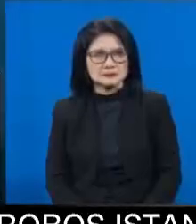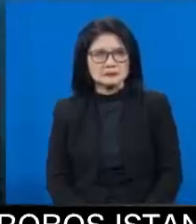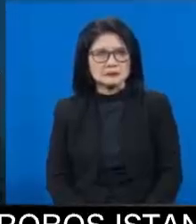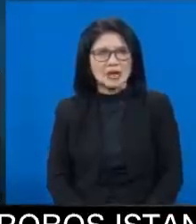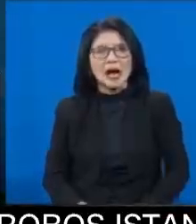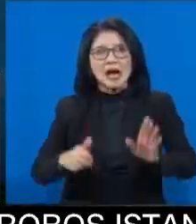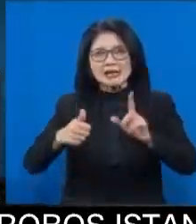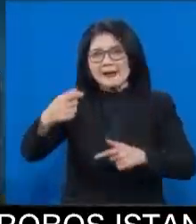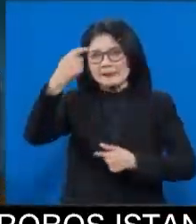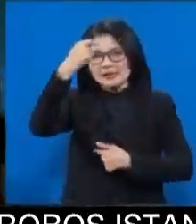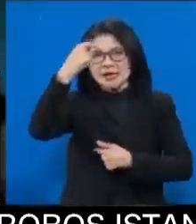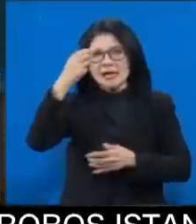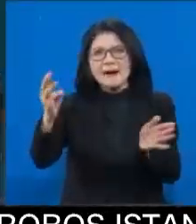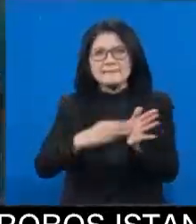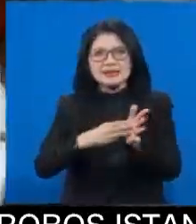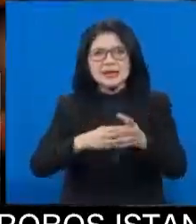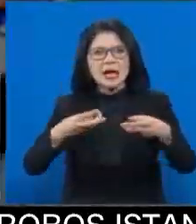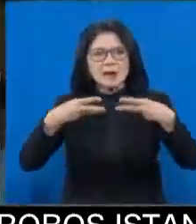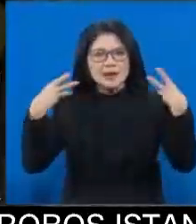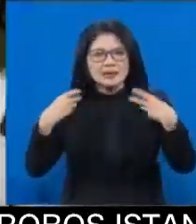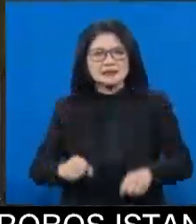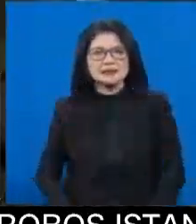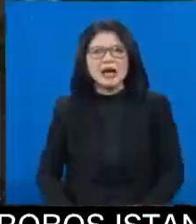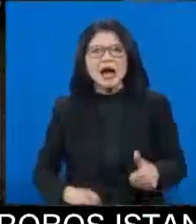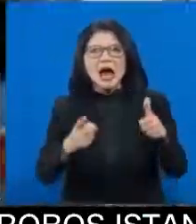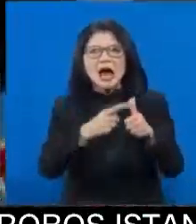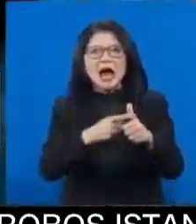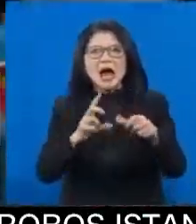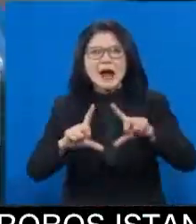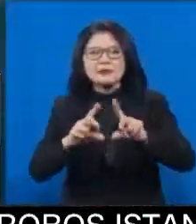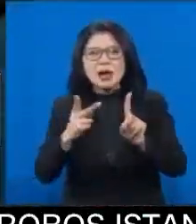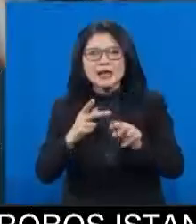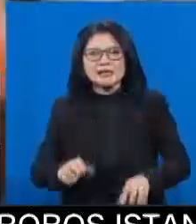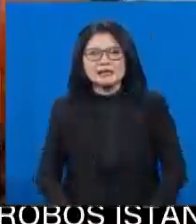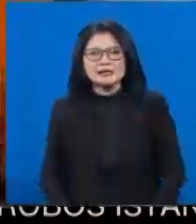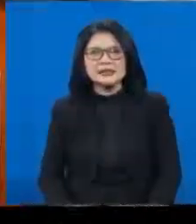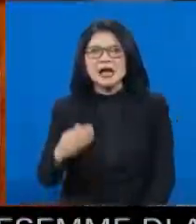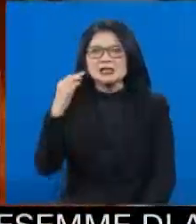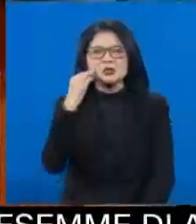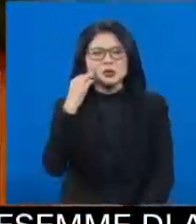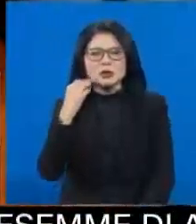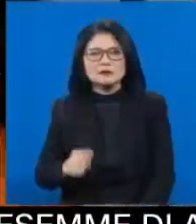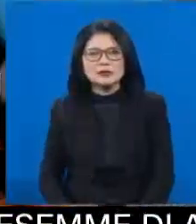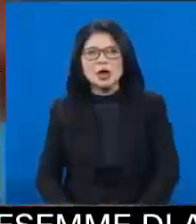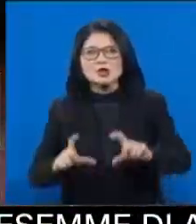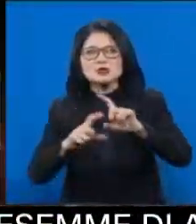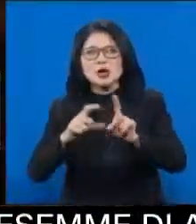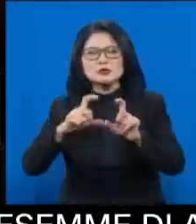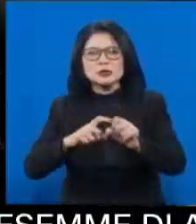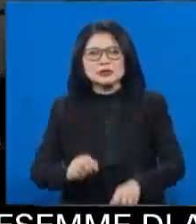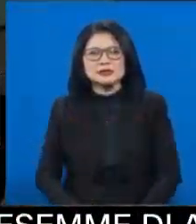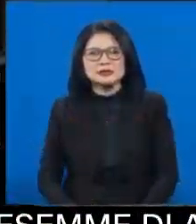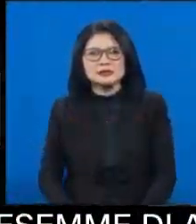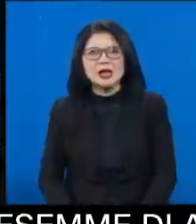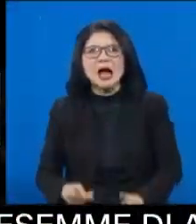6 tersangka kasus Kanjuruhan yang ditahan adalah Abdul Haris, Panpel Arema FC, Security Officer Suko Sutrisno, AKP